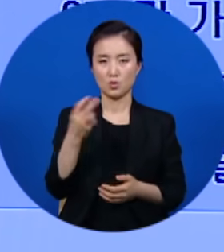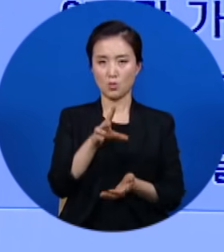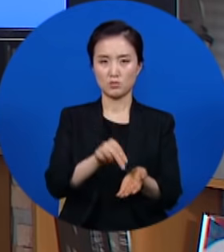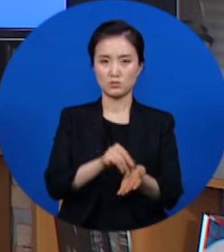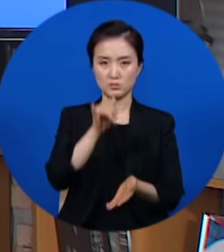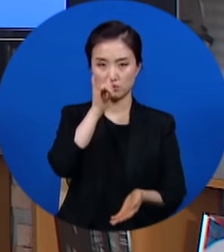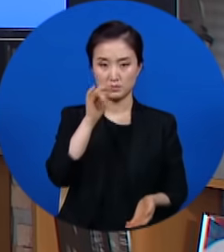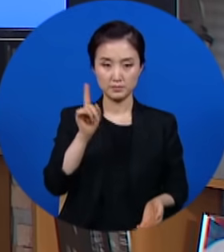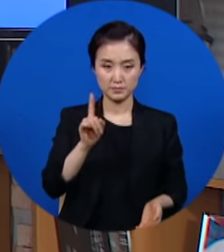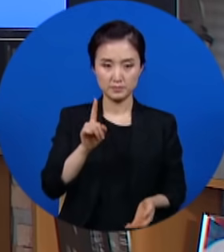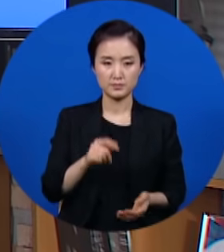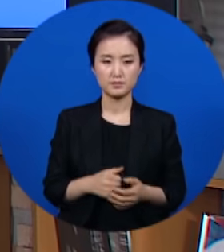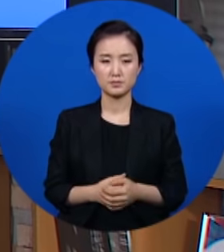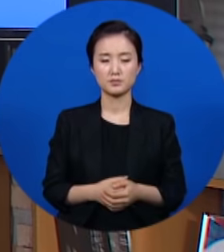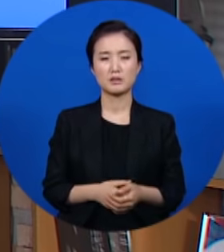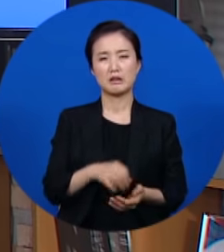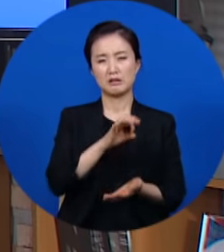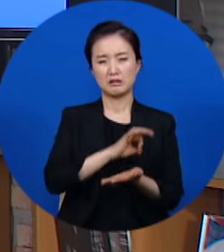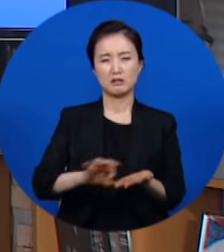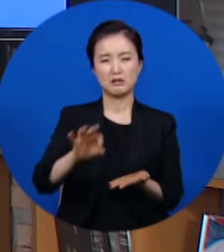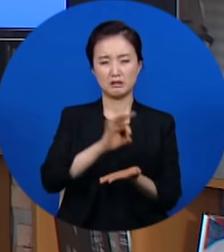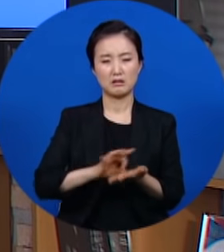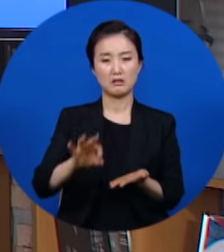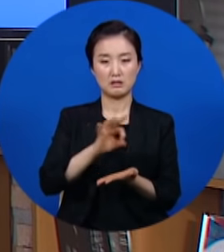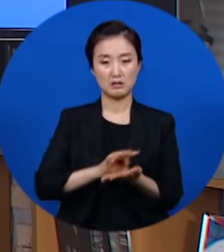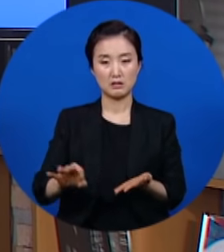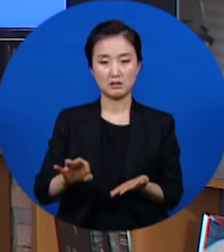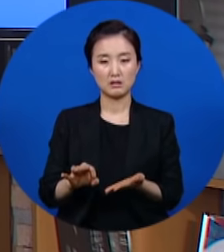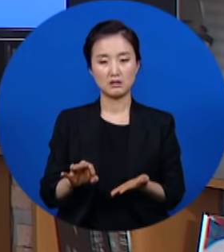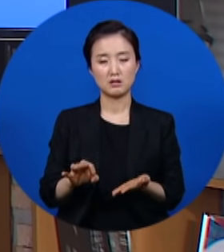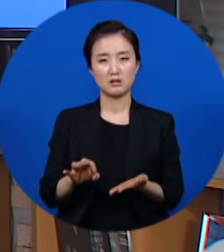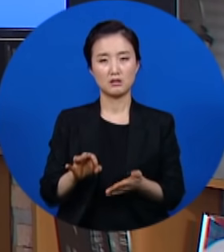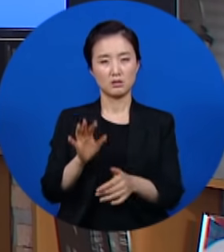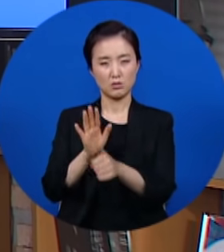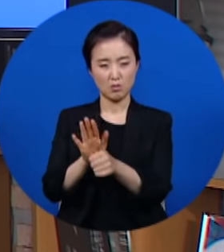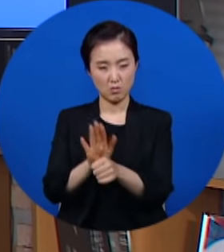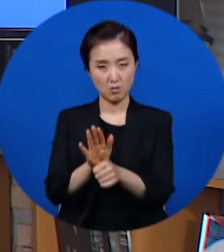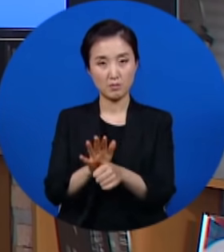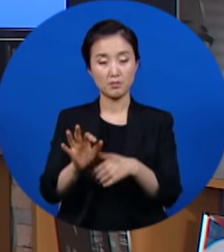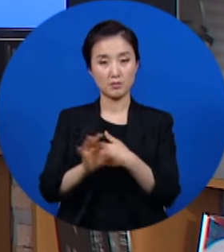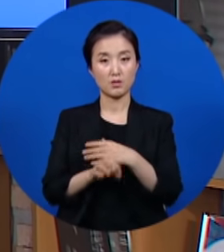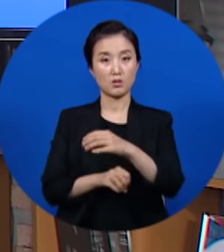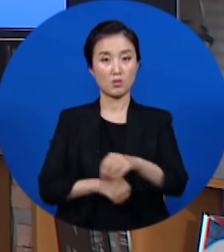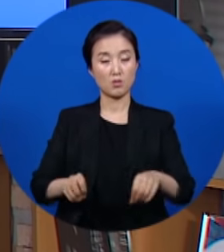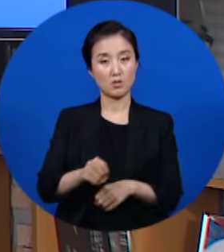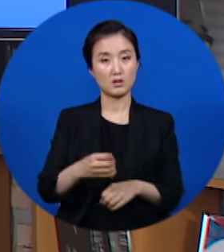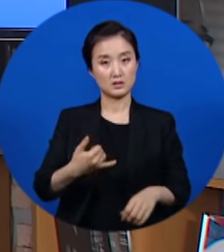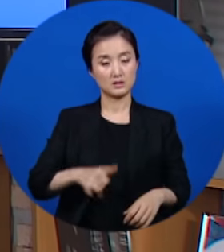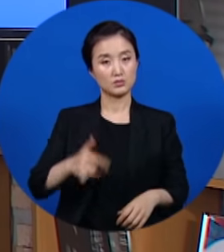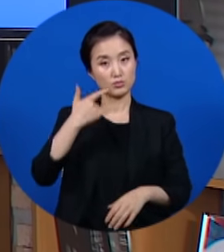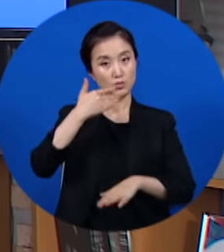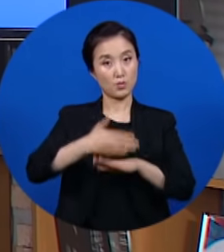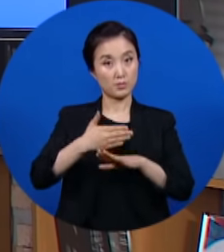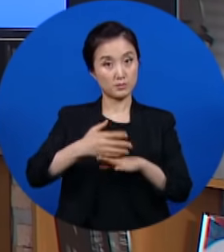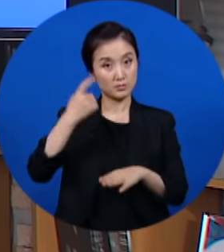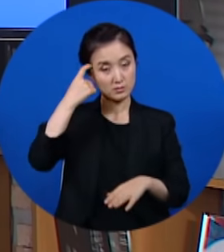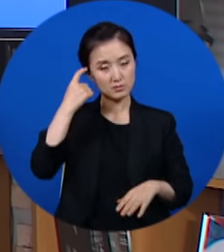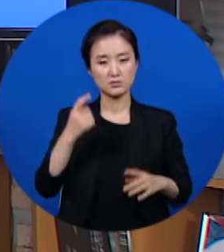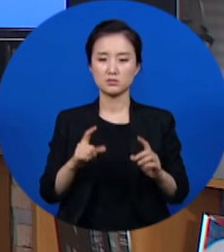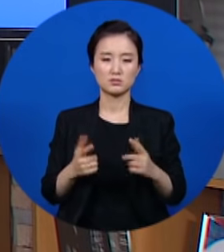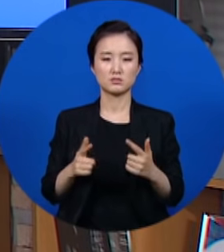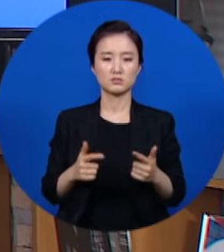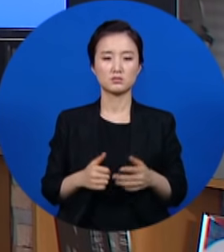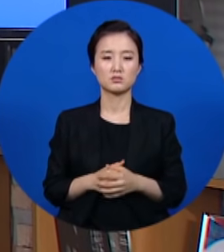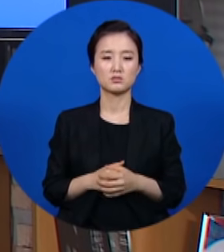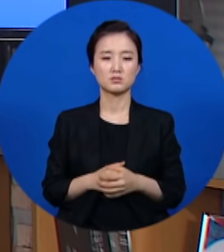있습니다 돌을 이렇게 쓰면 자식들은 부모한테 고맙게 생각하는가 이게 문제입니다 오히려 집안이 어려워서